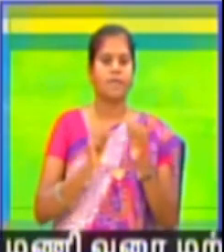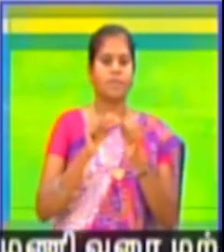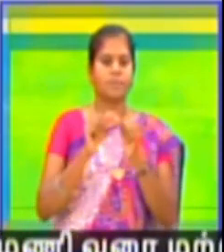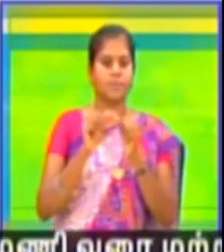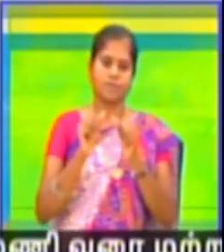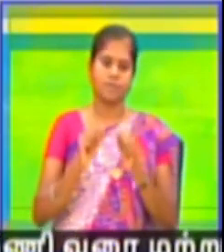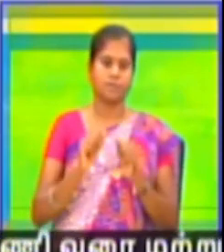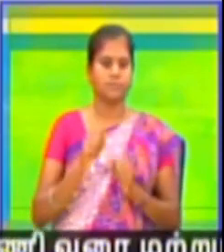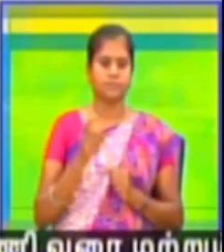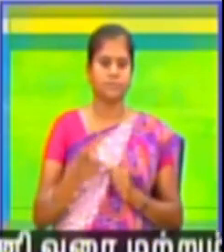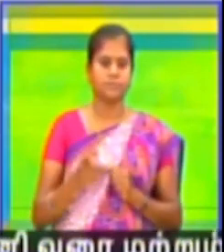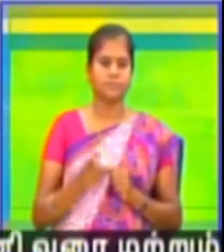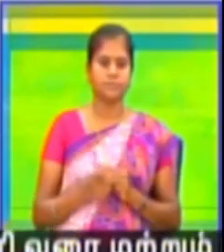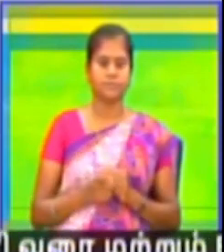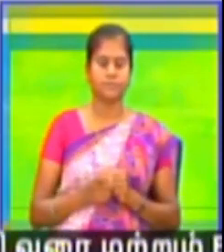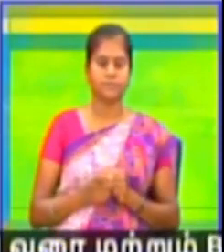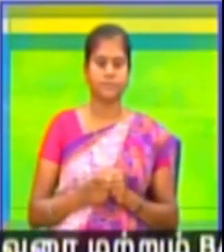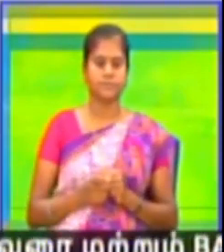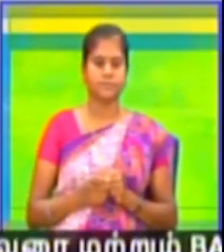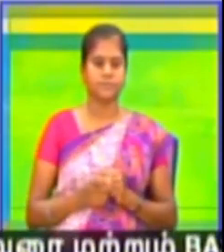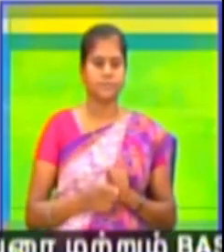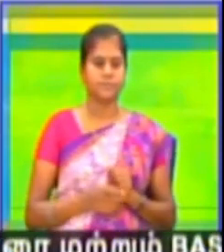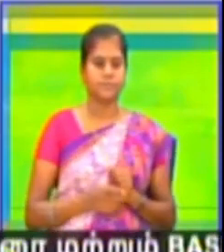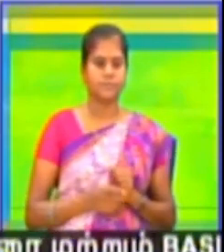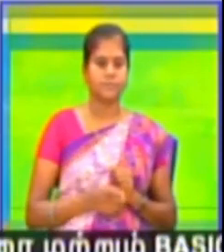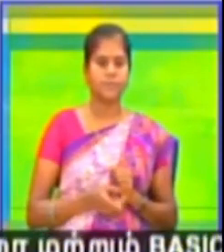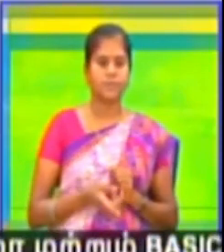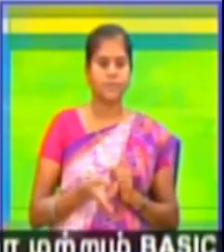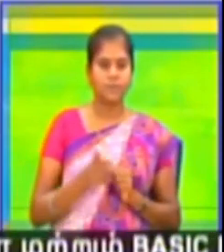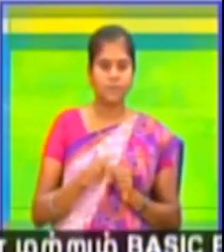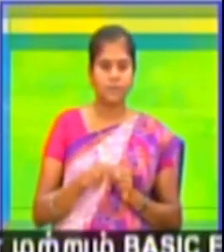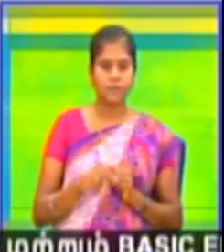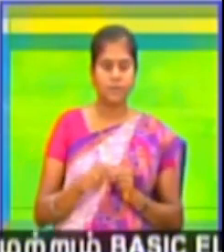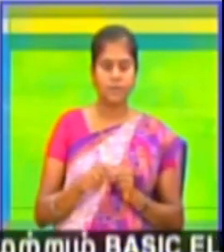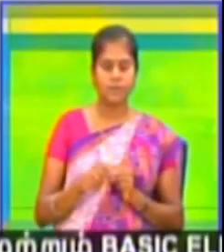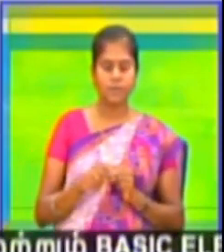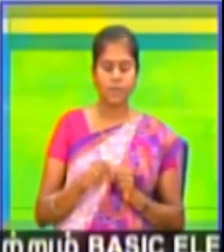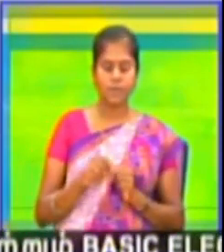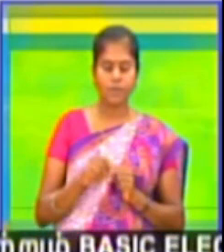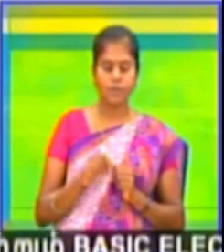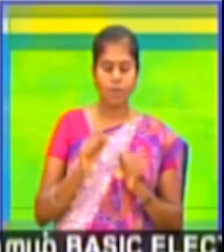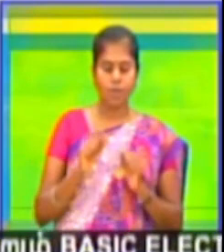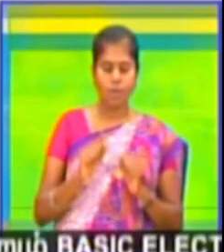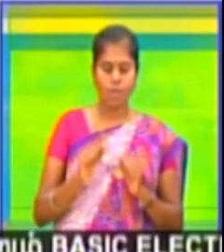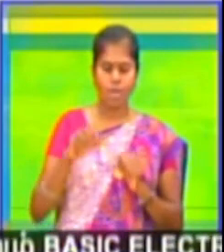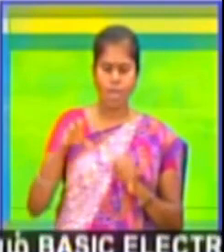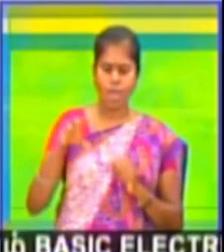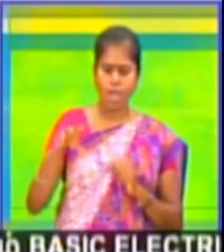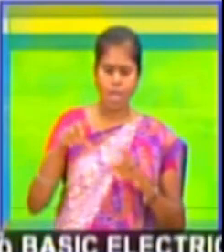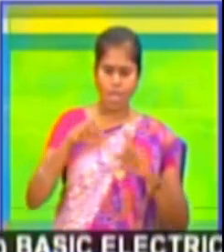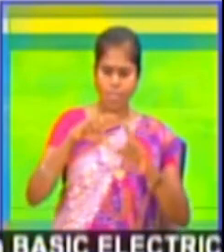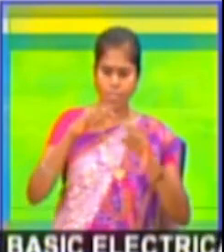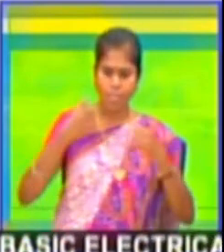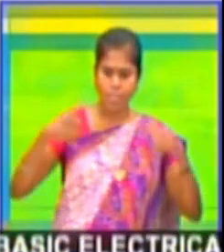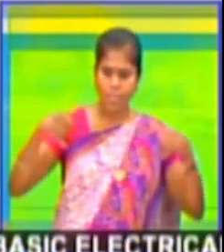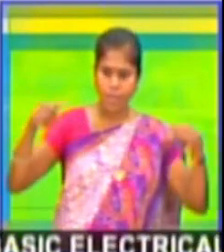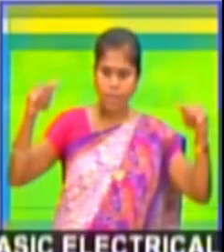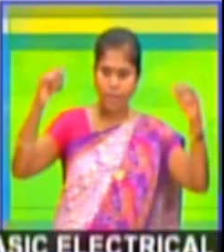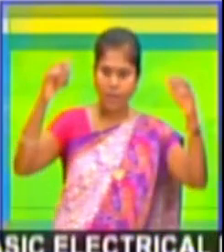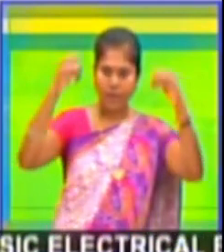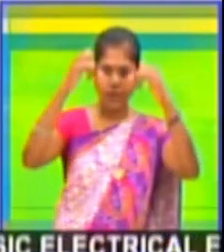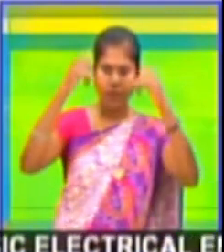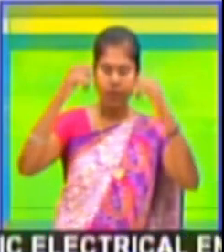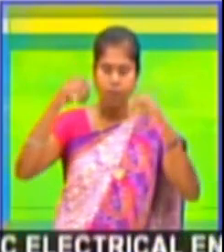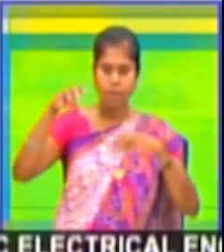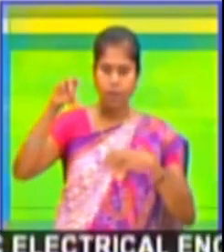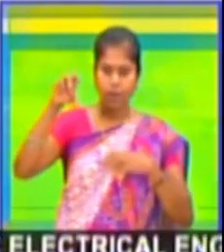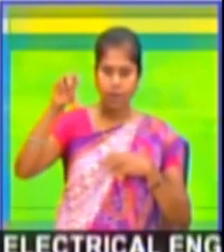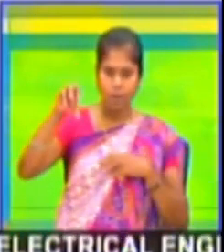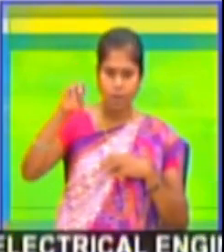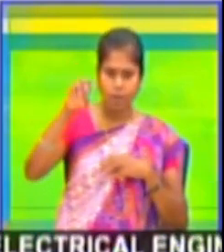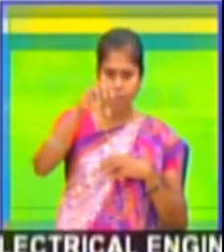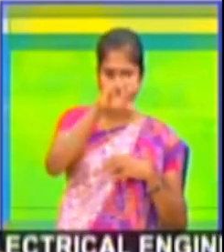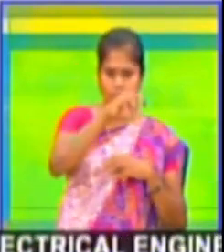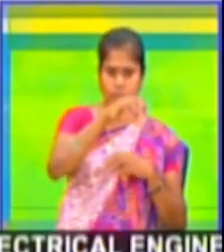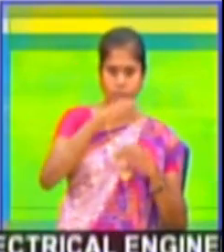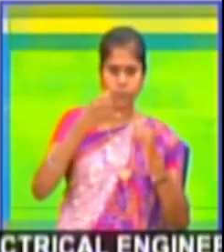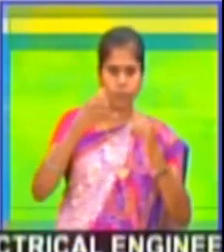இப்ப கண்டத்தை பத்தி பார்த்துட்டோம், இப்ப அதுல இருக்கக்கூடிய நாடுகளை பத்தி பார்க்க போறோம். இதுல உள்ள மிகப்பெரிய